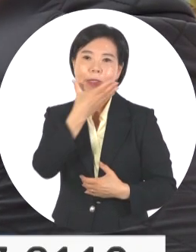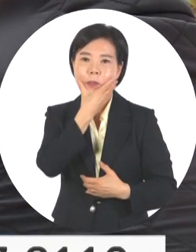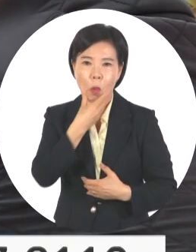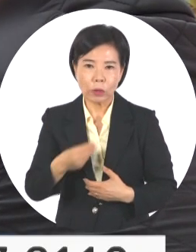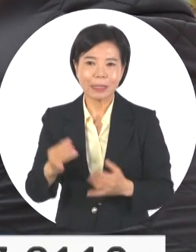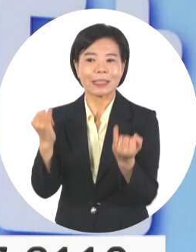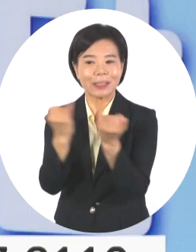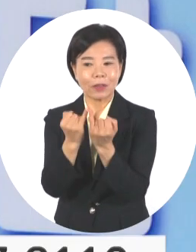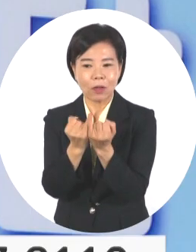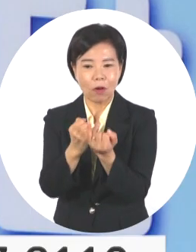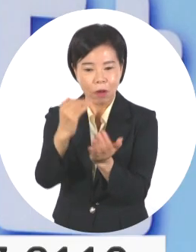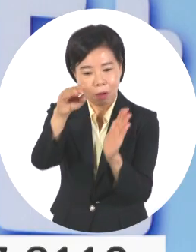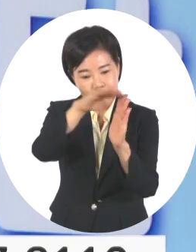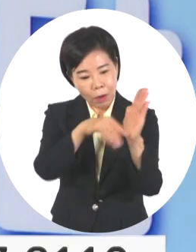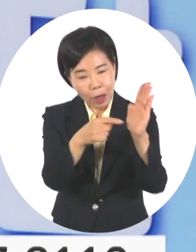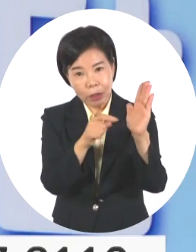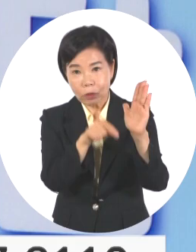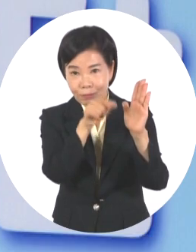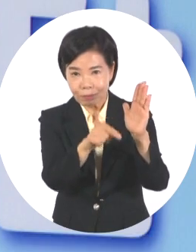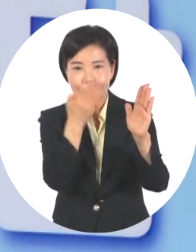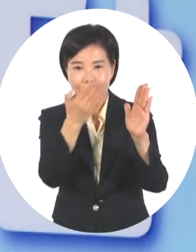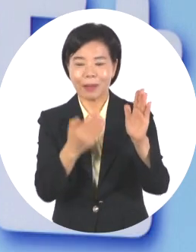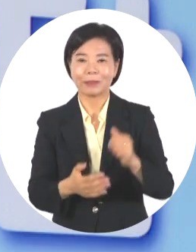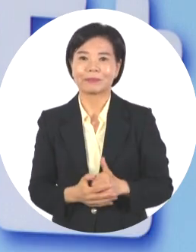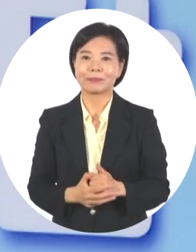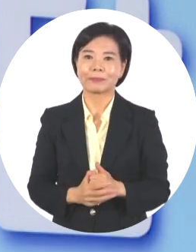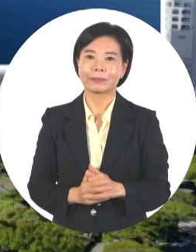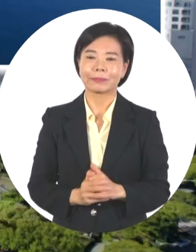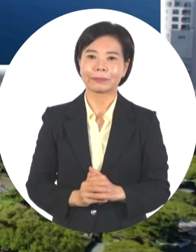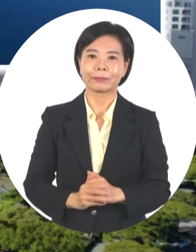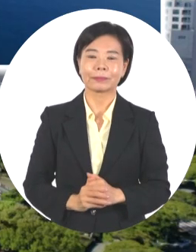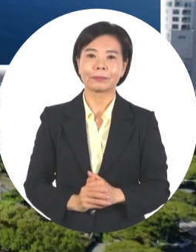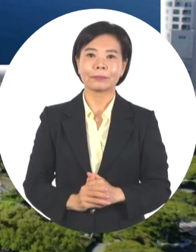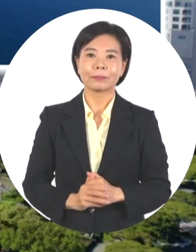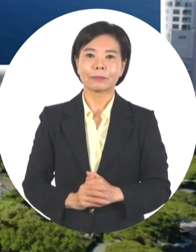복지, 여성 메뉴에서 접속 가능합니다.